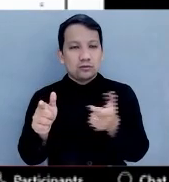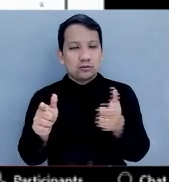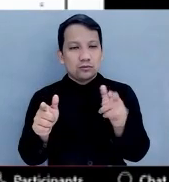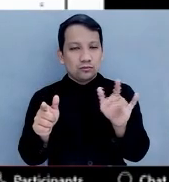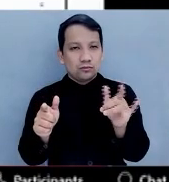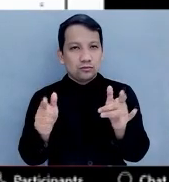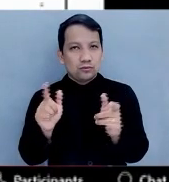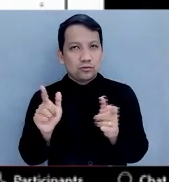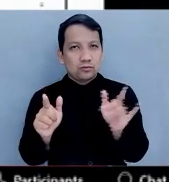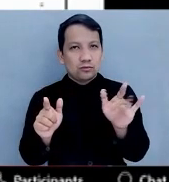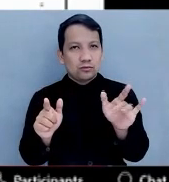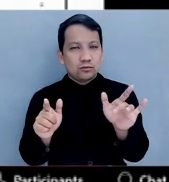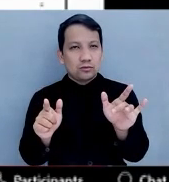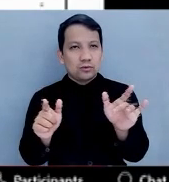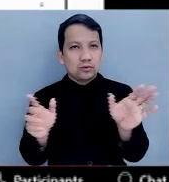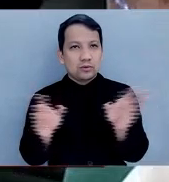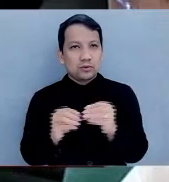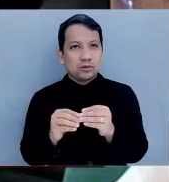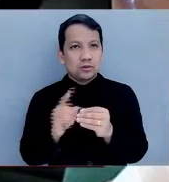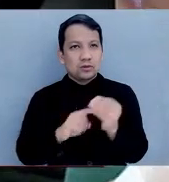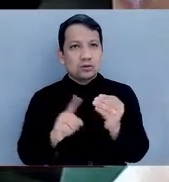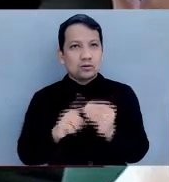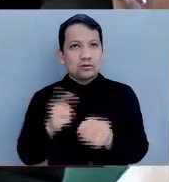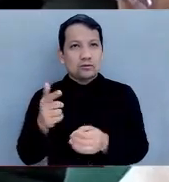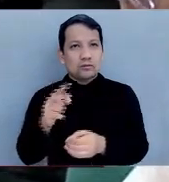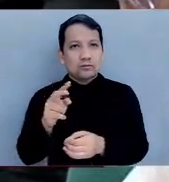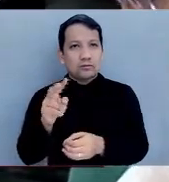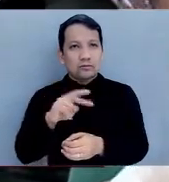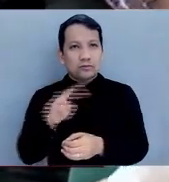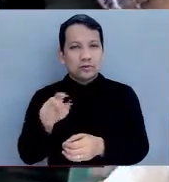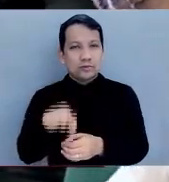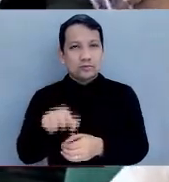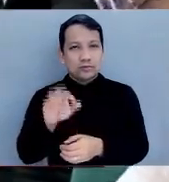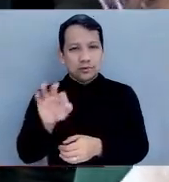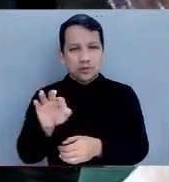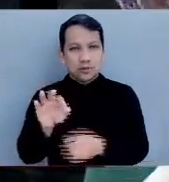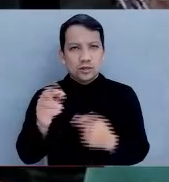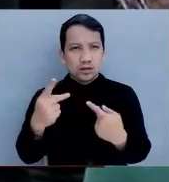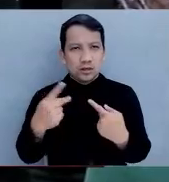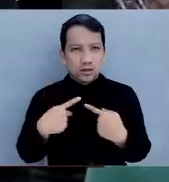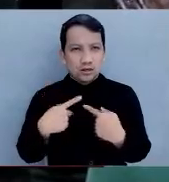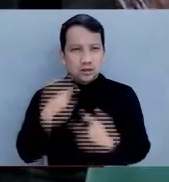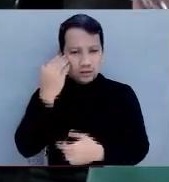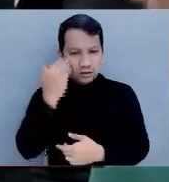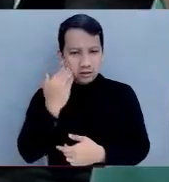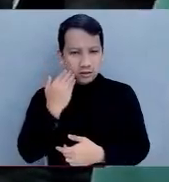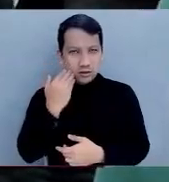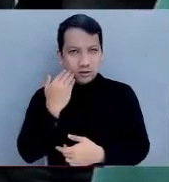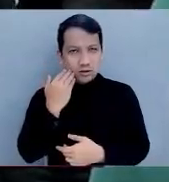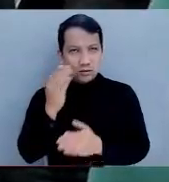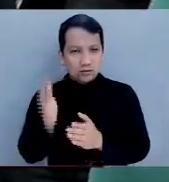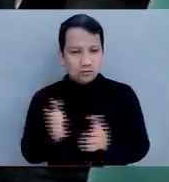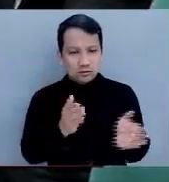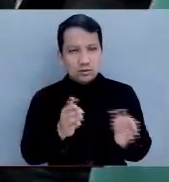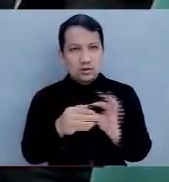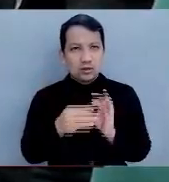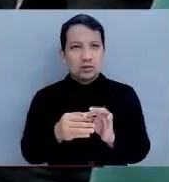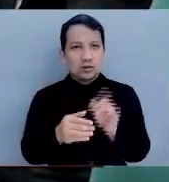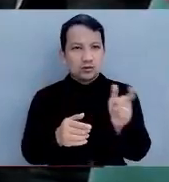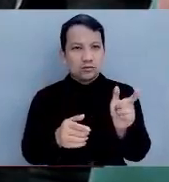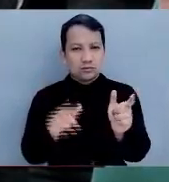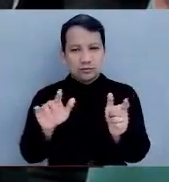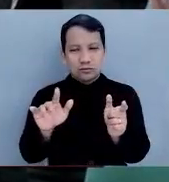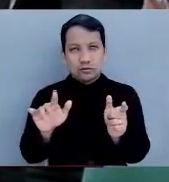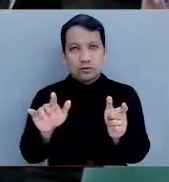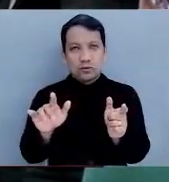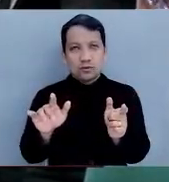2025. There's already an amount of 22.9. Bakit kayo nagsasabi na kukulangin to para sa preparasyon ng 2025? We